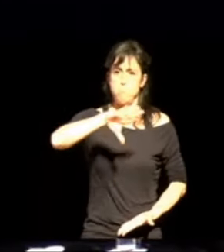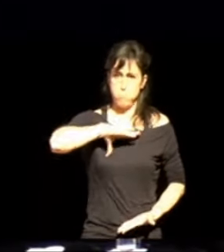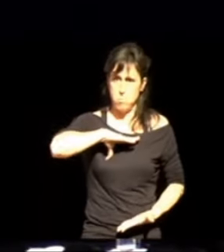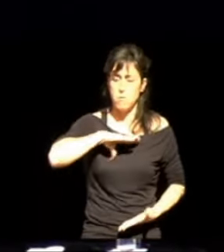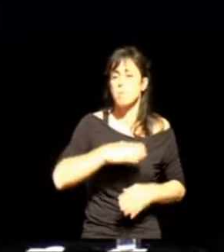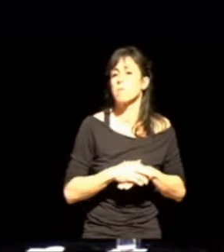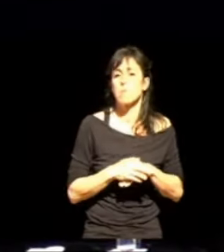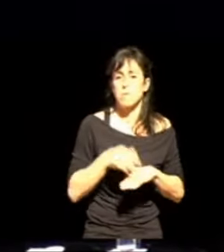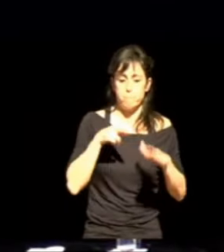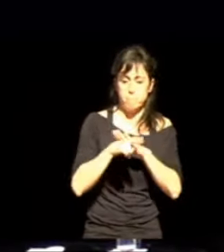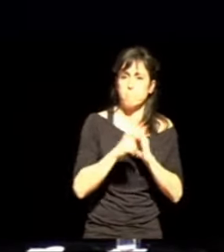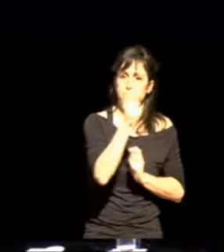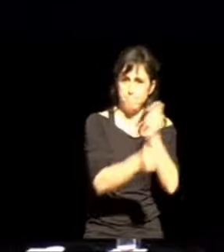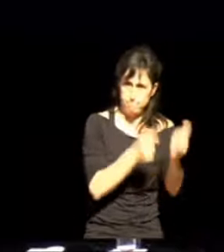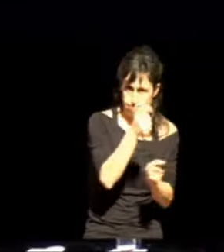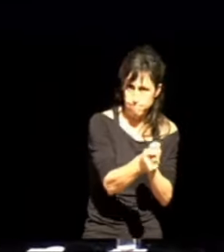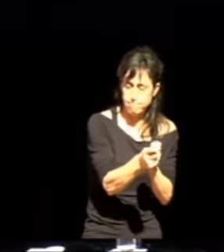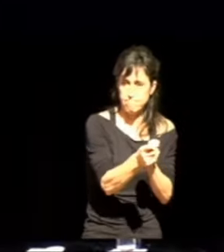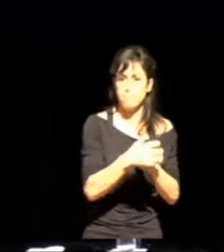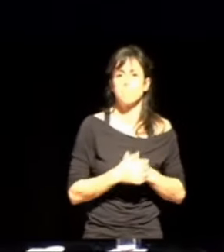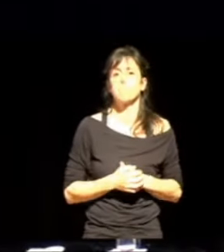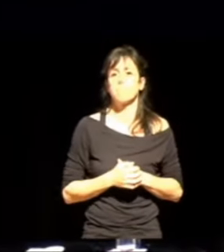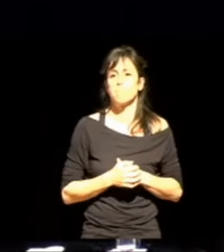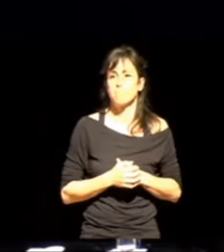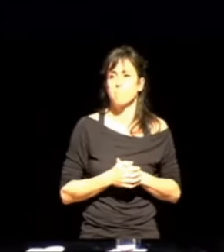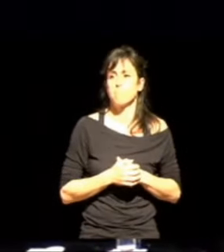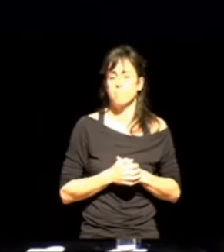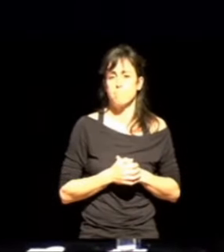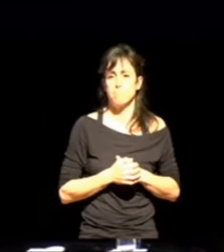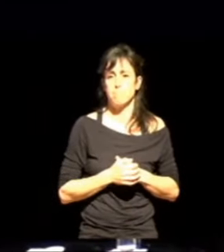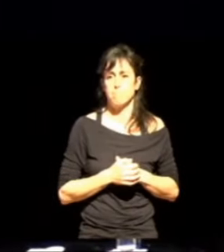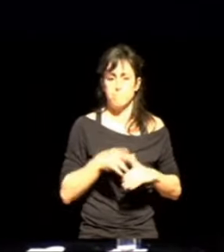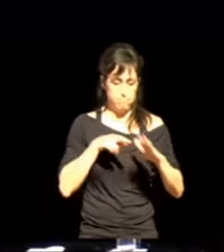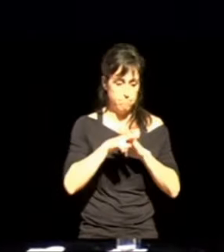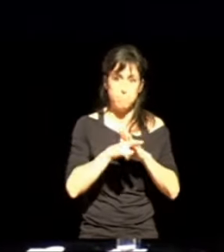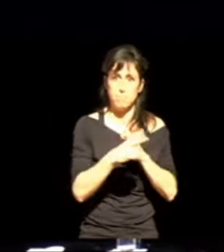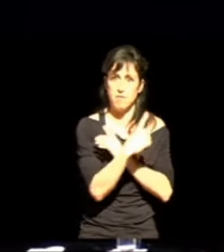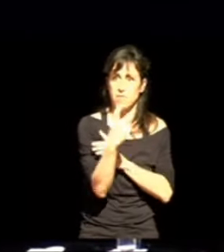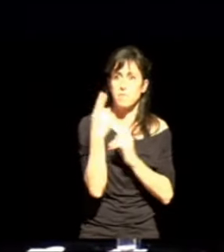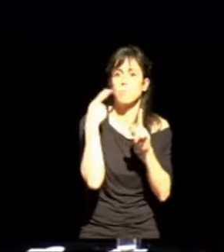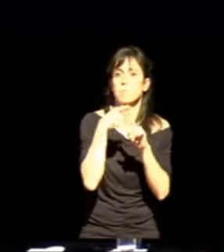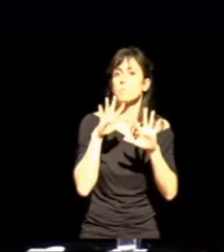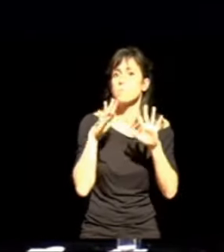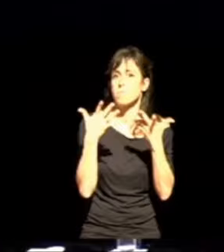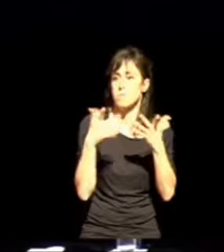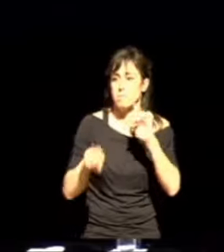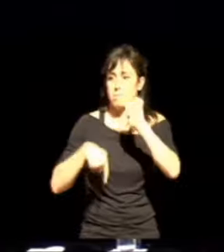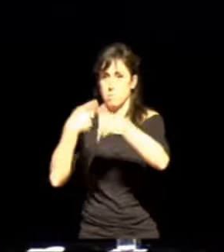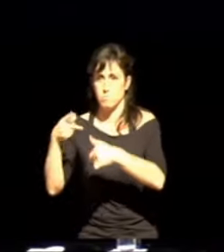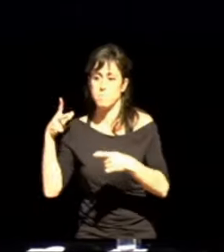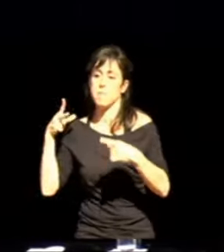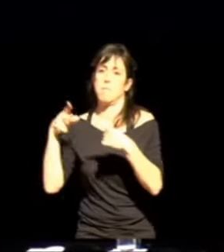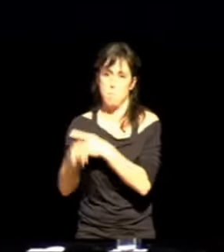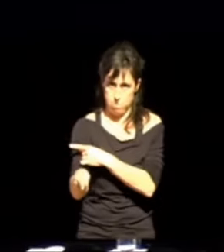Baliabideak, bitartekoak behar ditugu. Eta hor, zertarako, prebentzio hori egin ahal izateko.